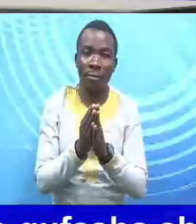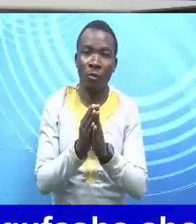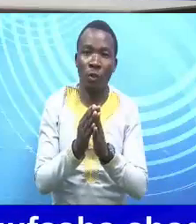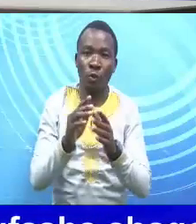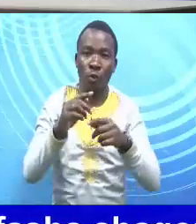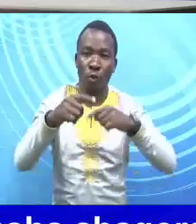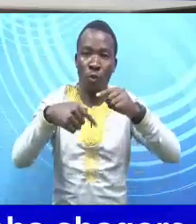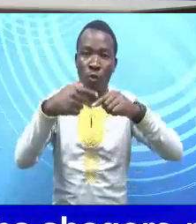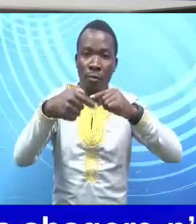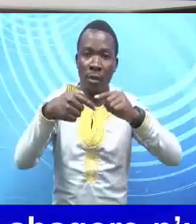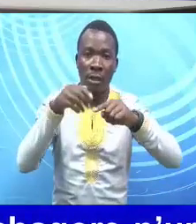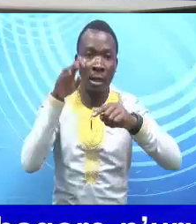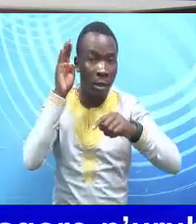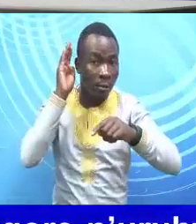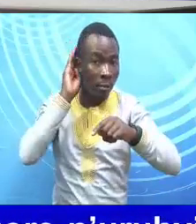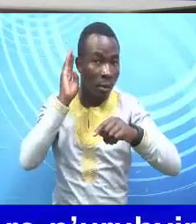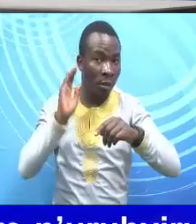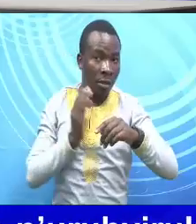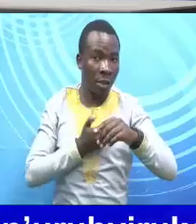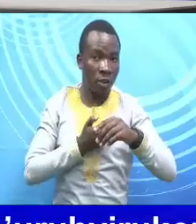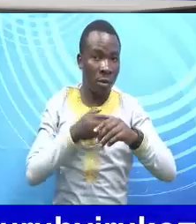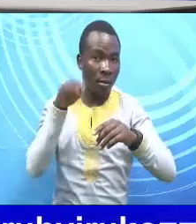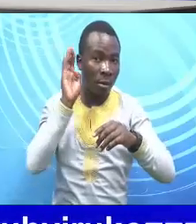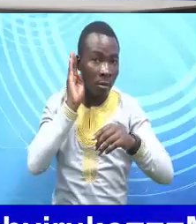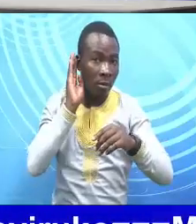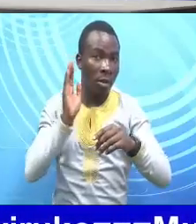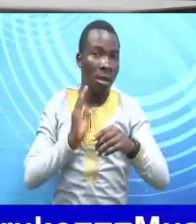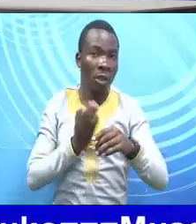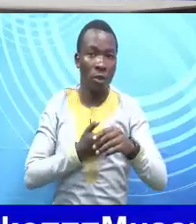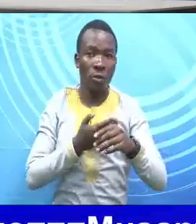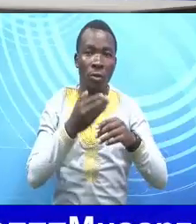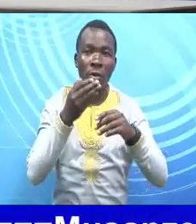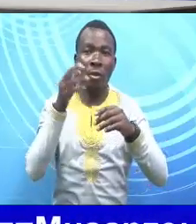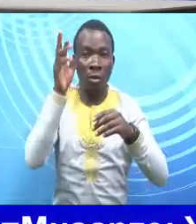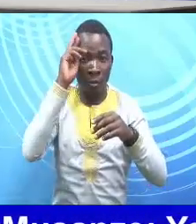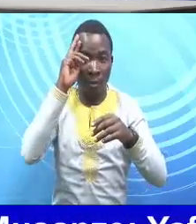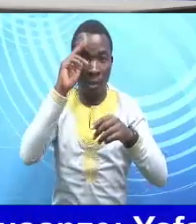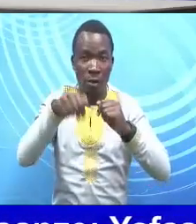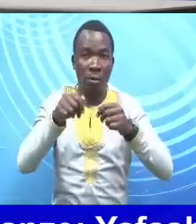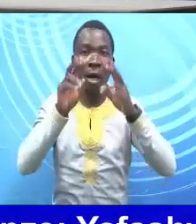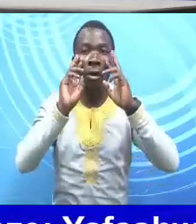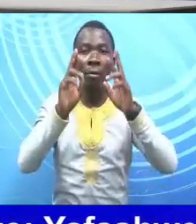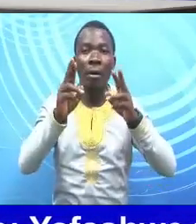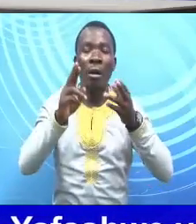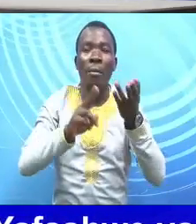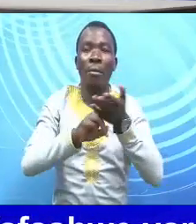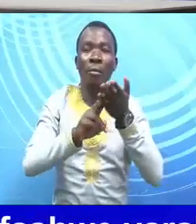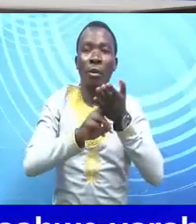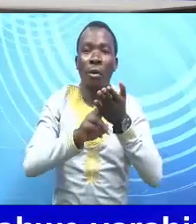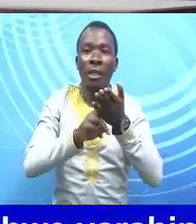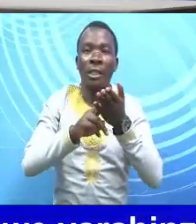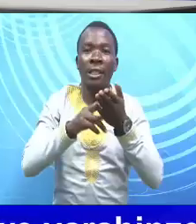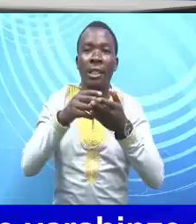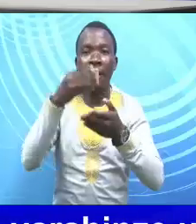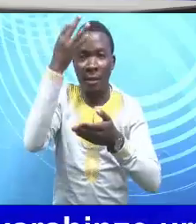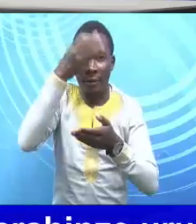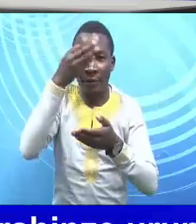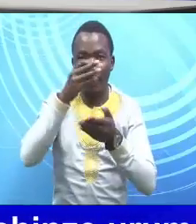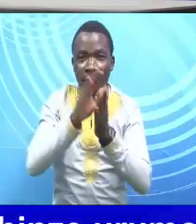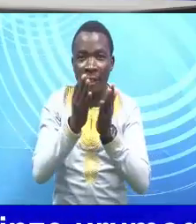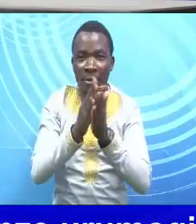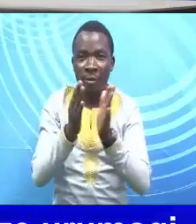Tukomeza n'amakuru yacu, n'amakuru nabibutsa ko mushaka kuya kukena munyuze no ku mbuga nkoranyambaga zacu kuri Facebook ndetse no kuri Twitter, ariho